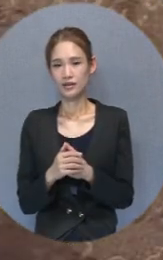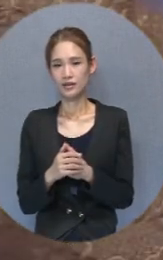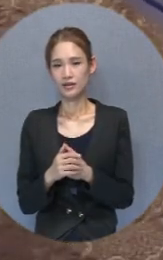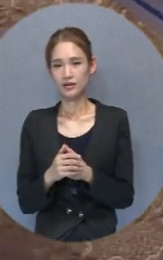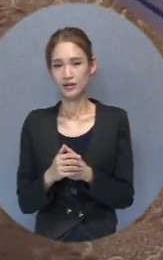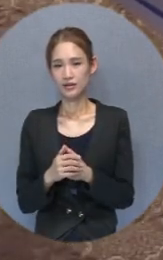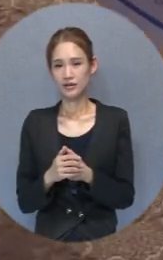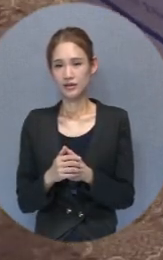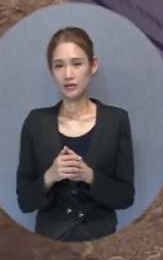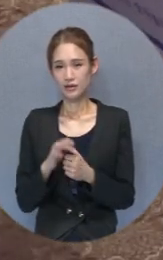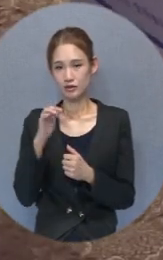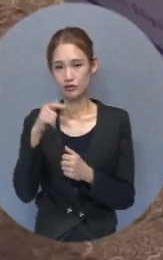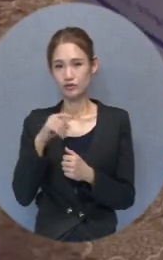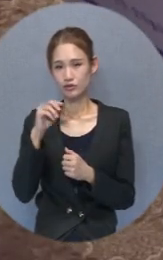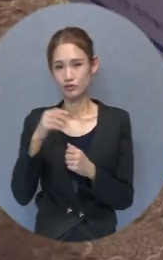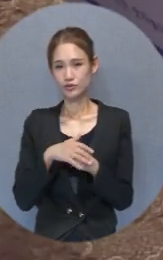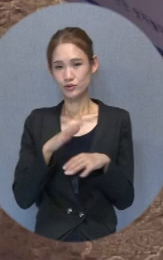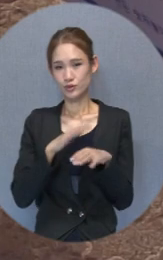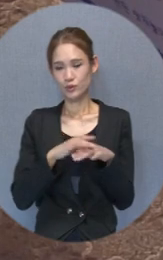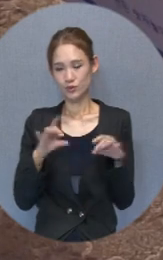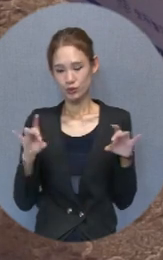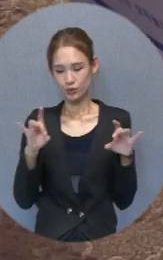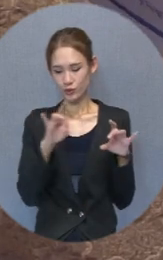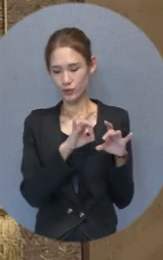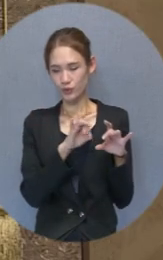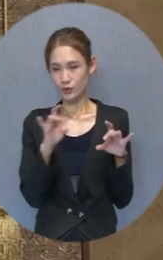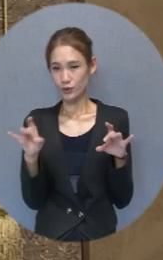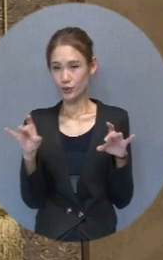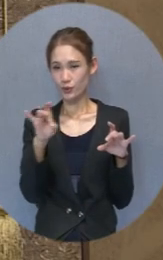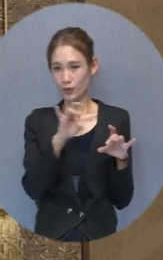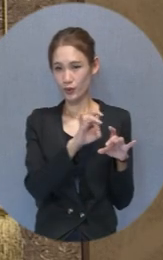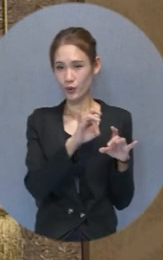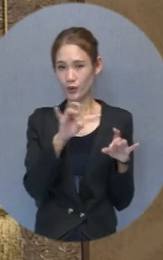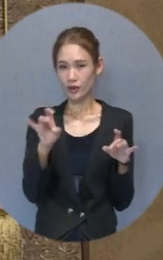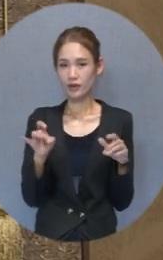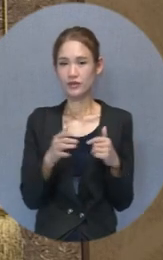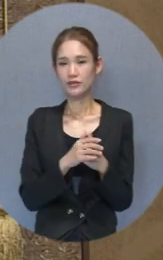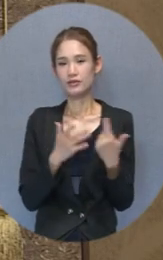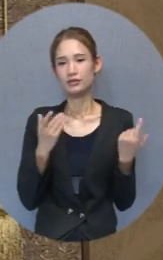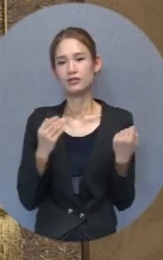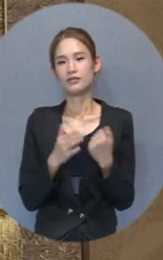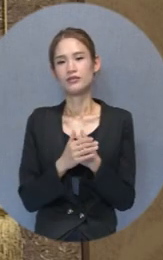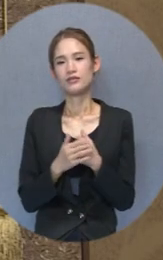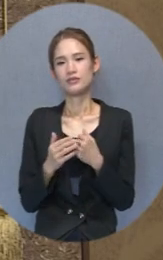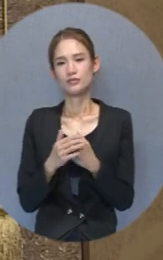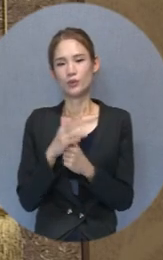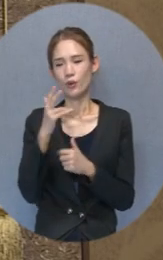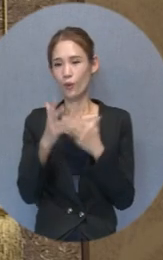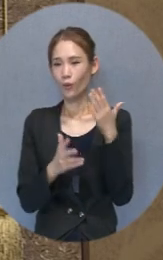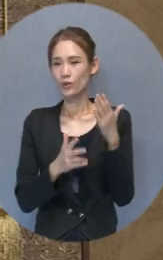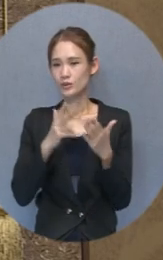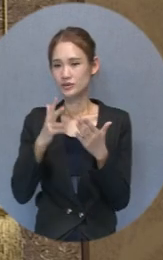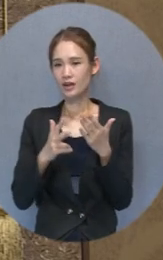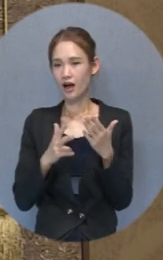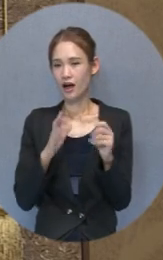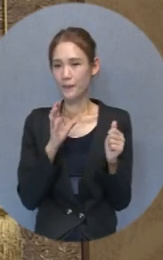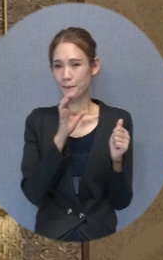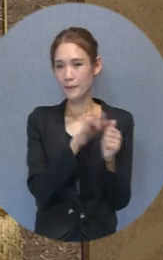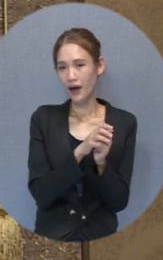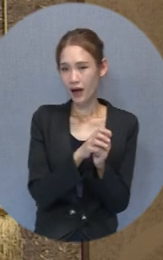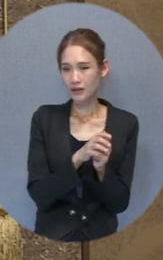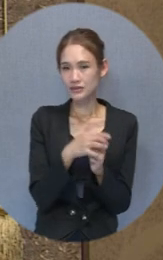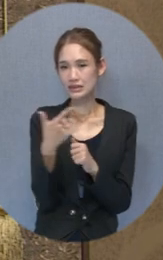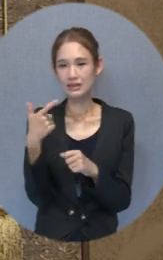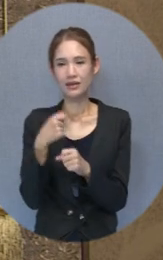그래서 여기도 구슬도 다 손으로 끼워야 되는 거거든요. 그래서 이런 부분 때문에 공장에서 대량으로 만들 수가 없어요. 그러니까요.